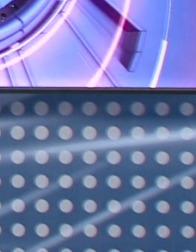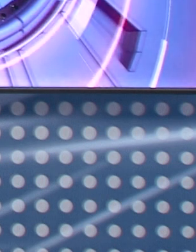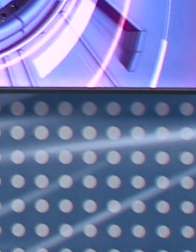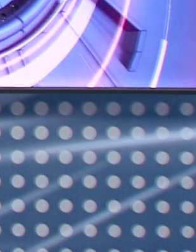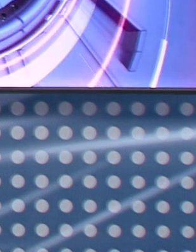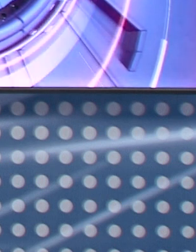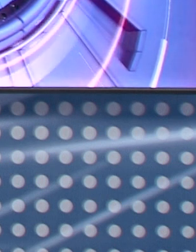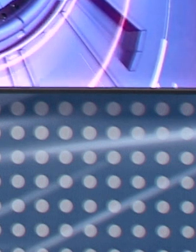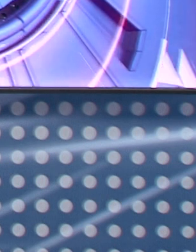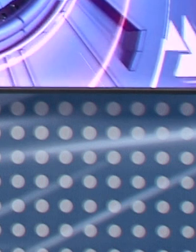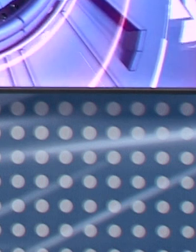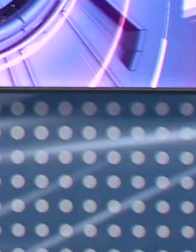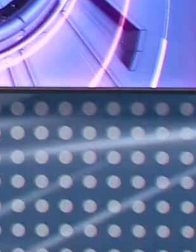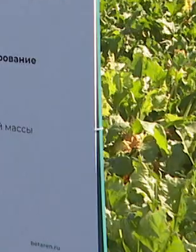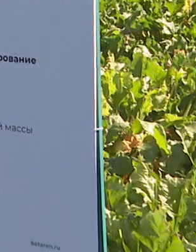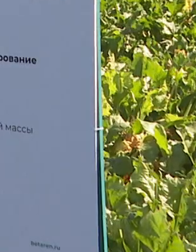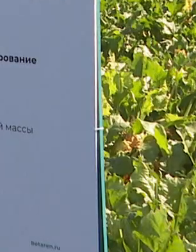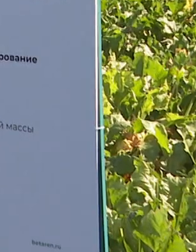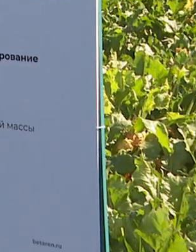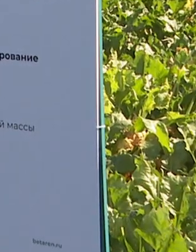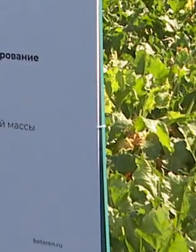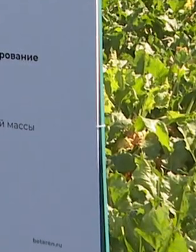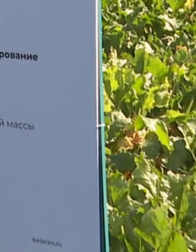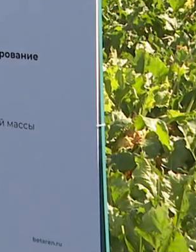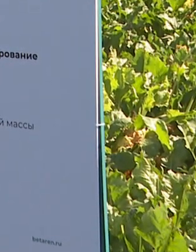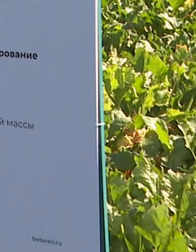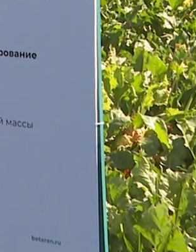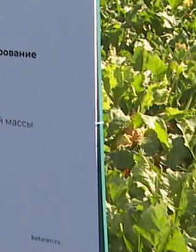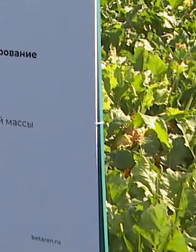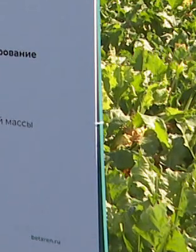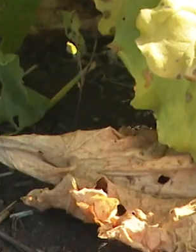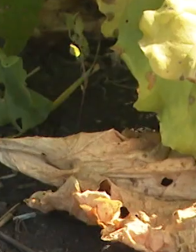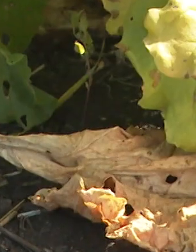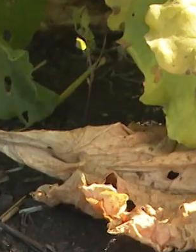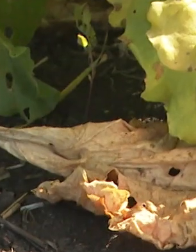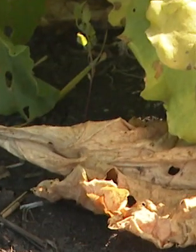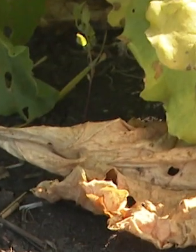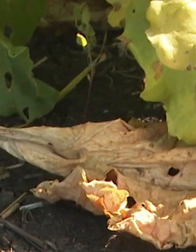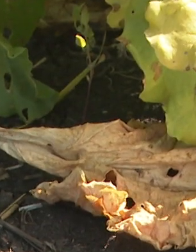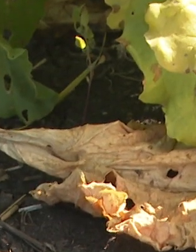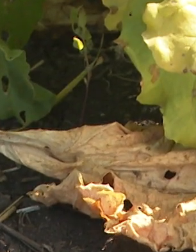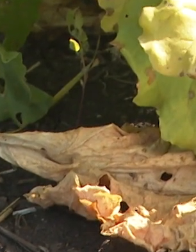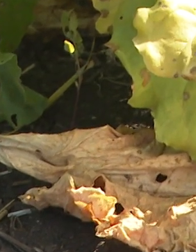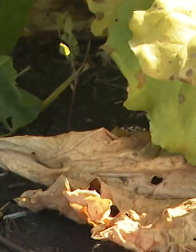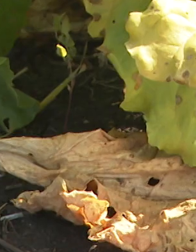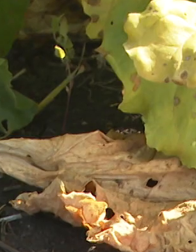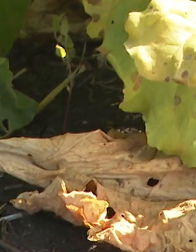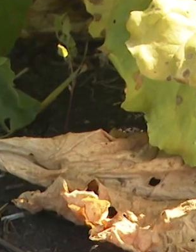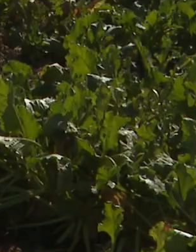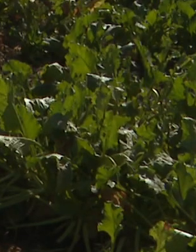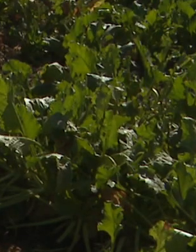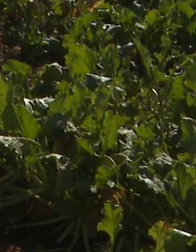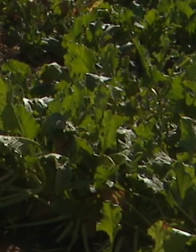наглядная презентация успехов в области селекции. Сахарная свекла – сложная агрокультура, семенной фонд которой